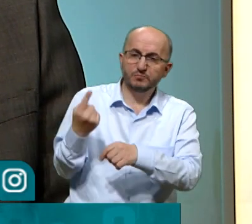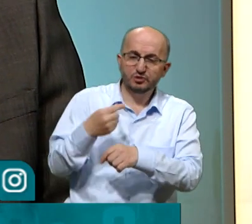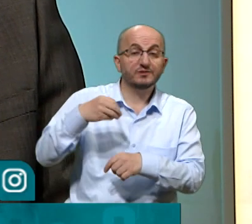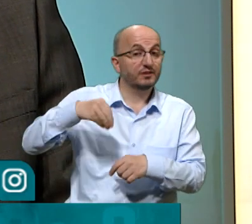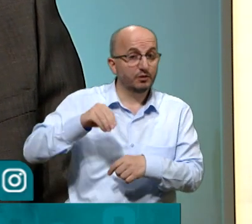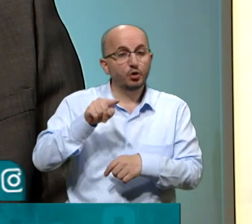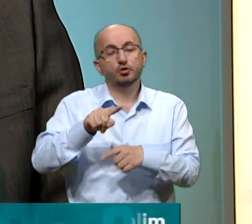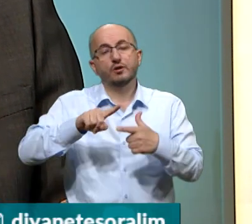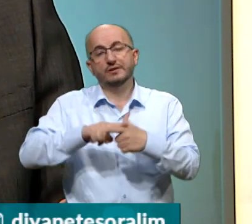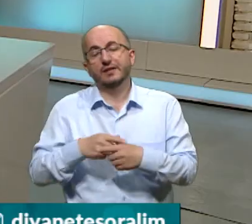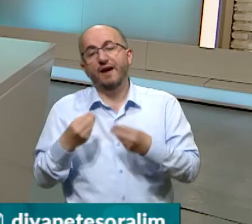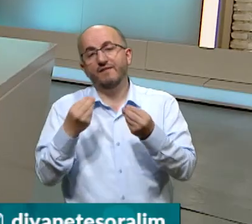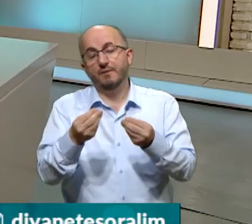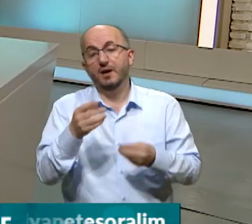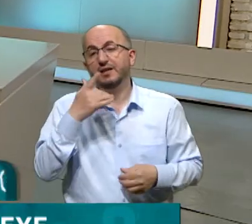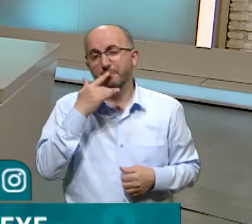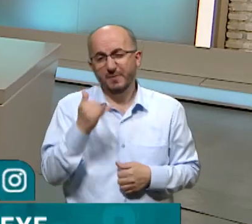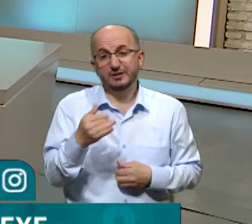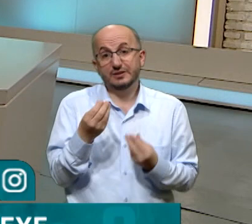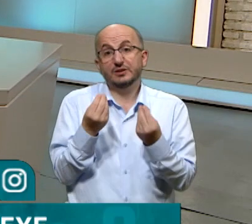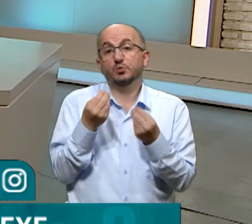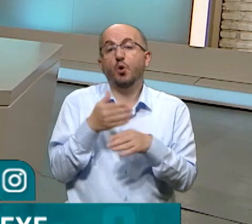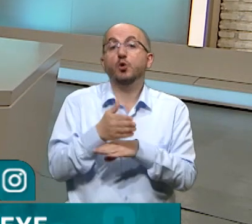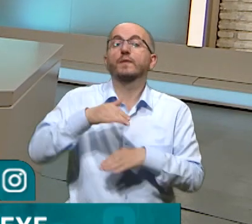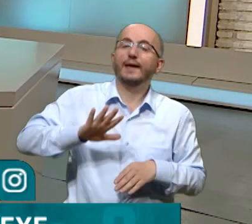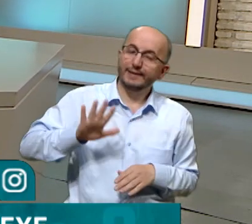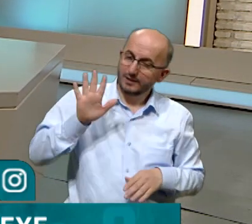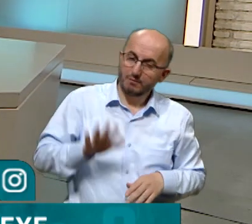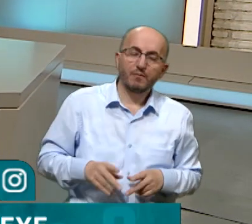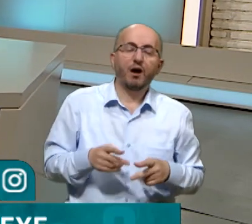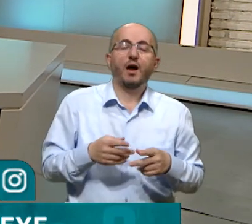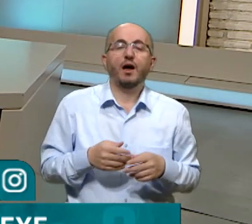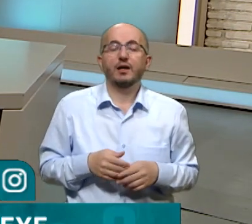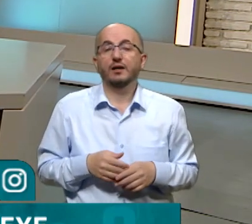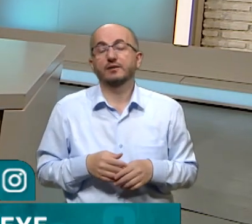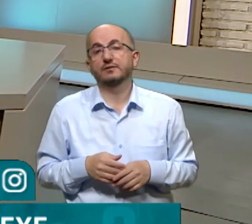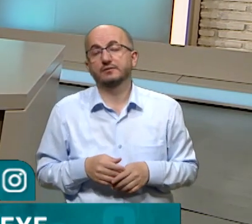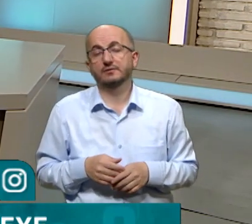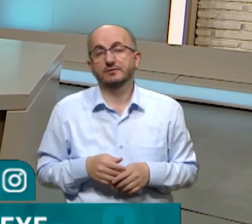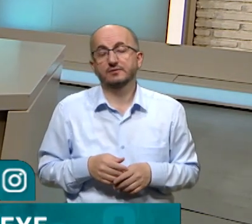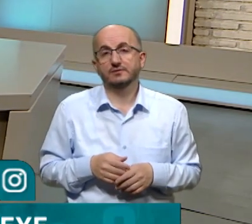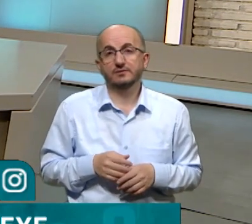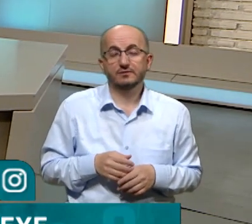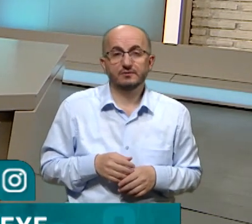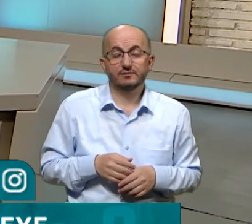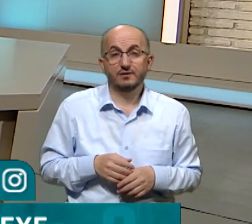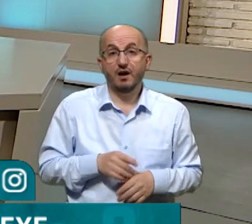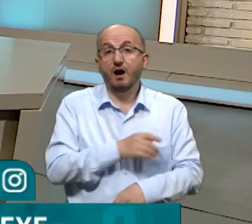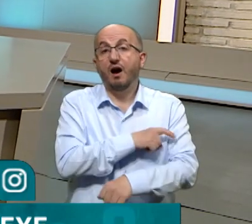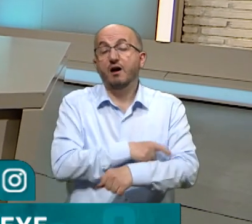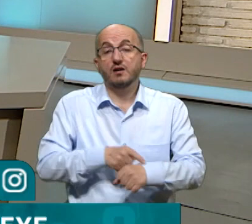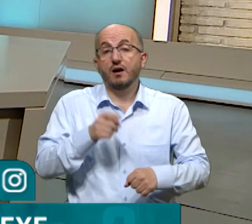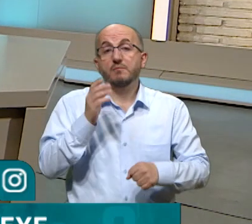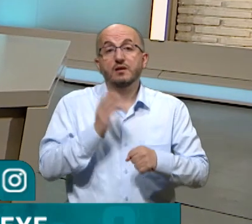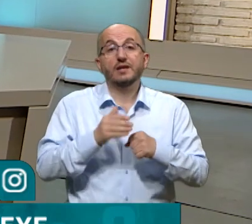bir şey bulunuyorsa ona vermek mekruhtur yani sevimsiz dir doğru değildir ama doğrudan Günaha girdin denmez diyor Fakat ben bu